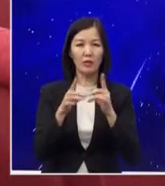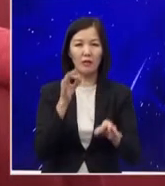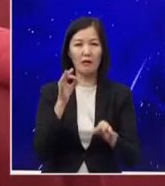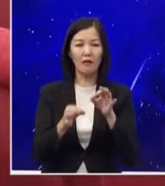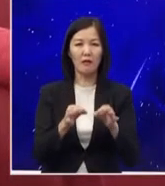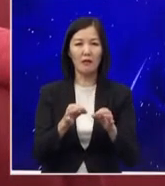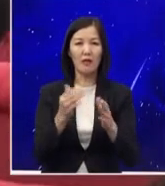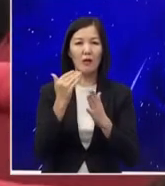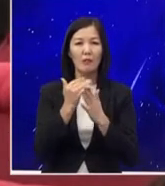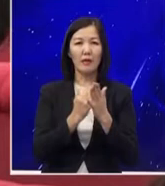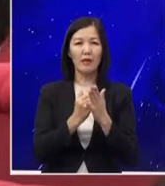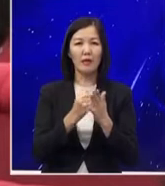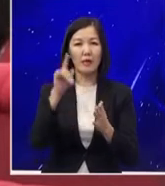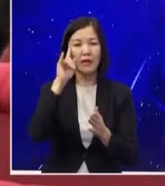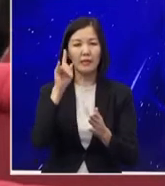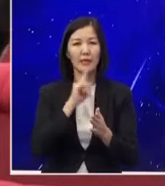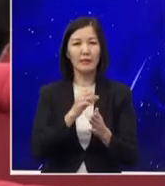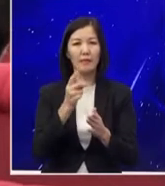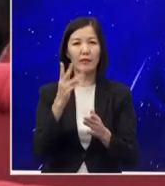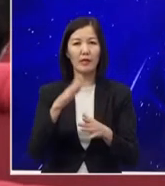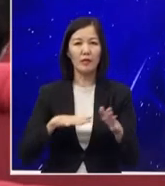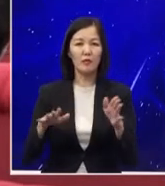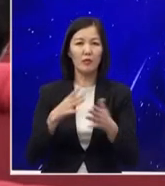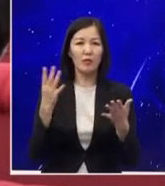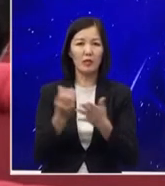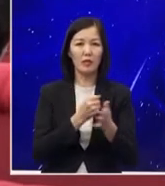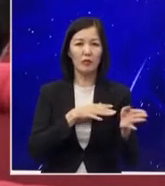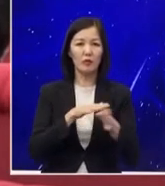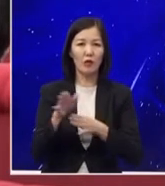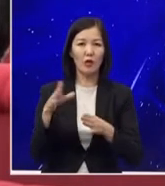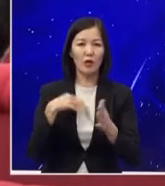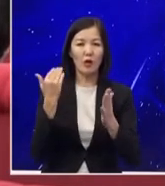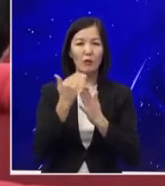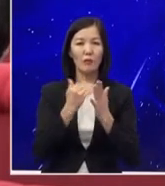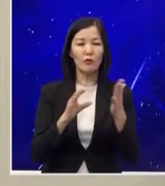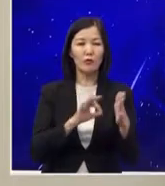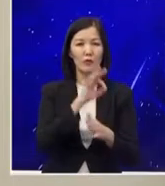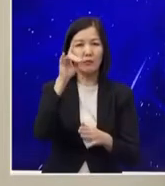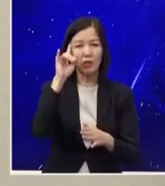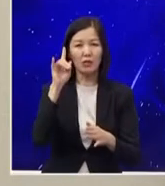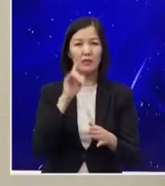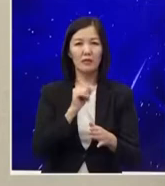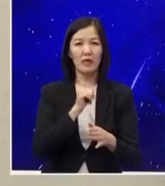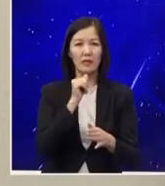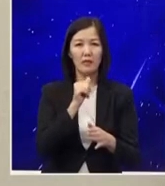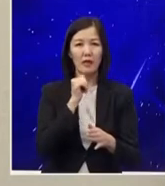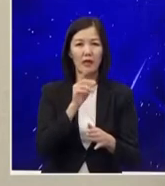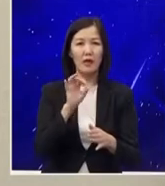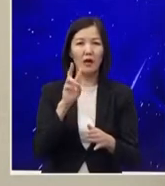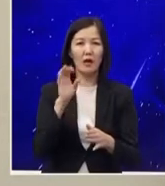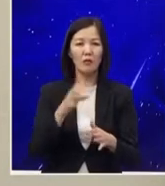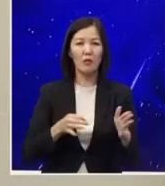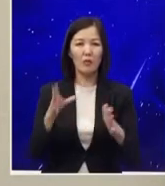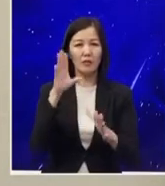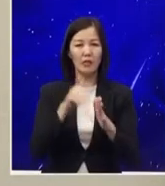отырысында талқыланды. Бұл бағдарлама елдегі бірқатар өңірде сәтті жүзеге асып жатыр. Бұл тізімге Шығыс Қазақстан,